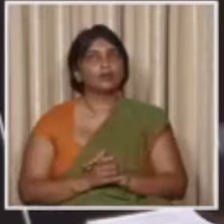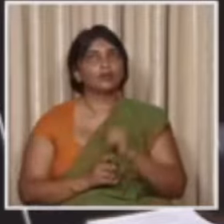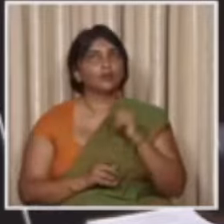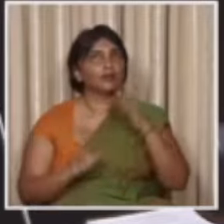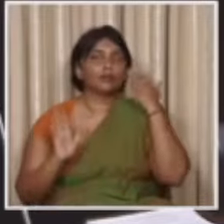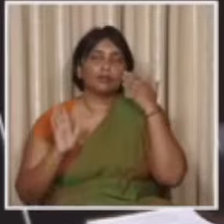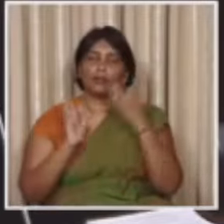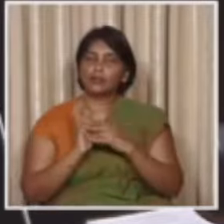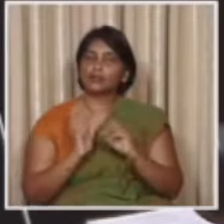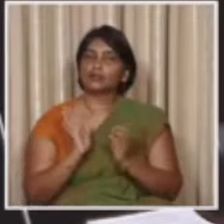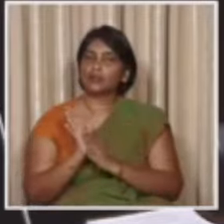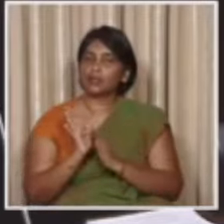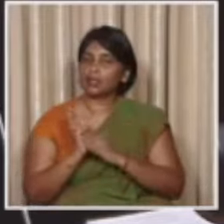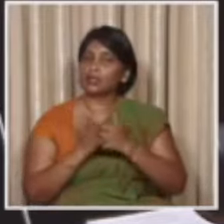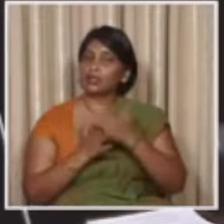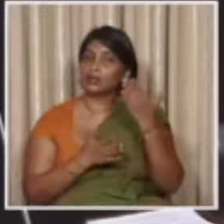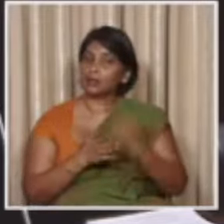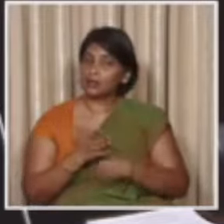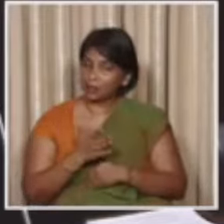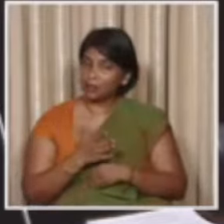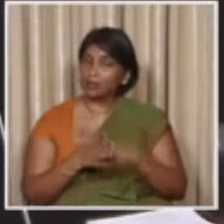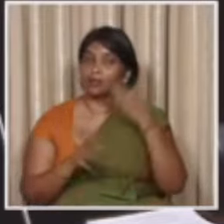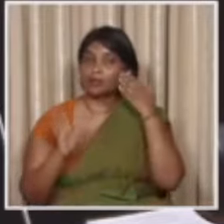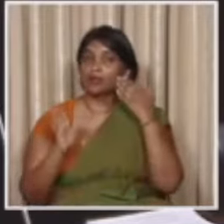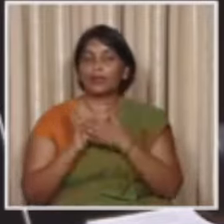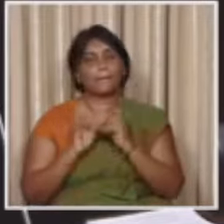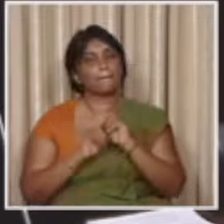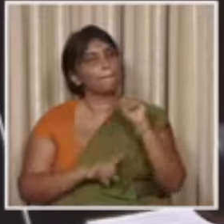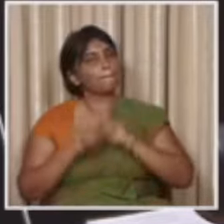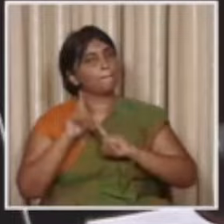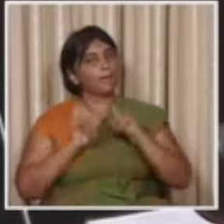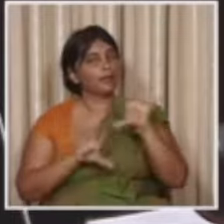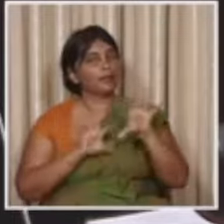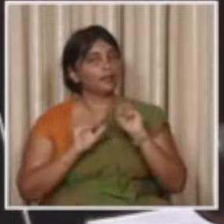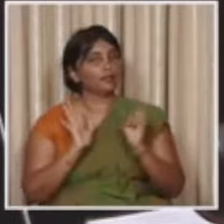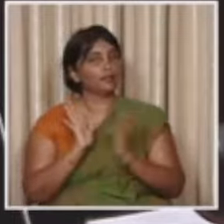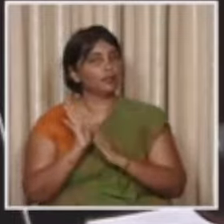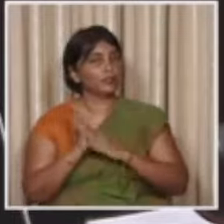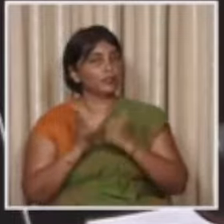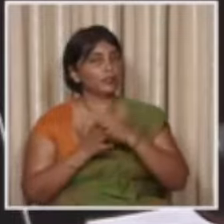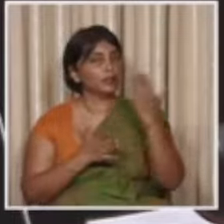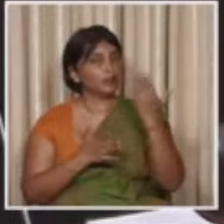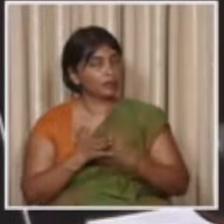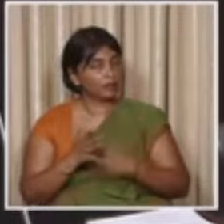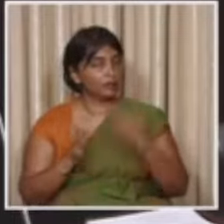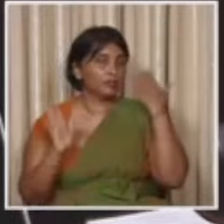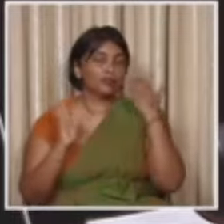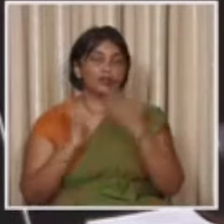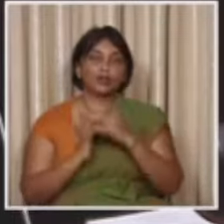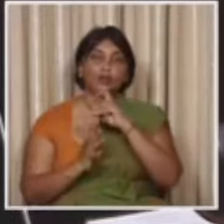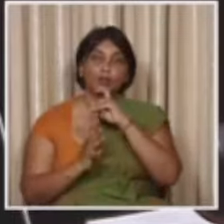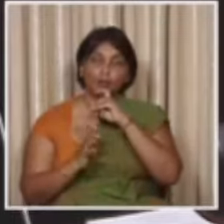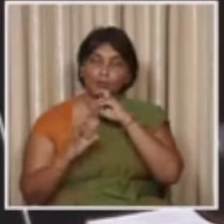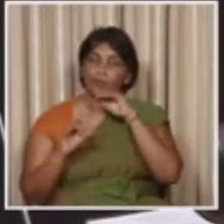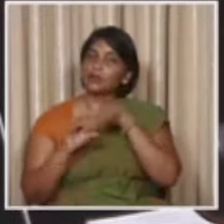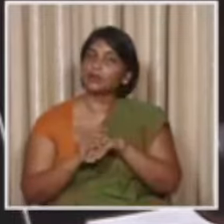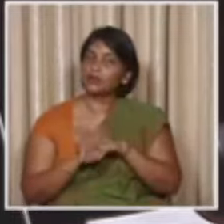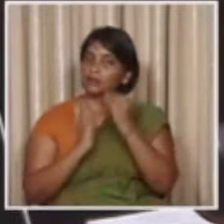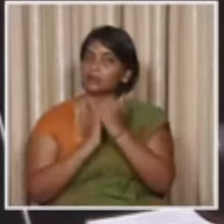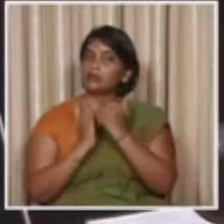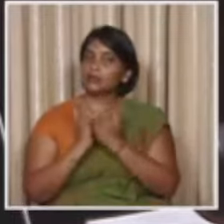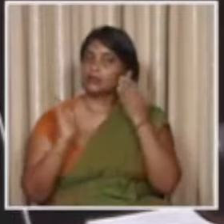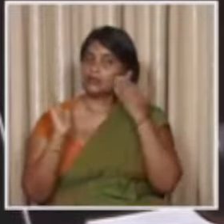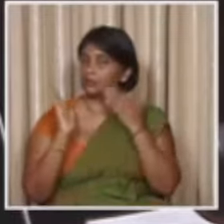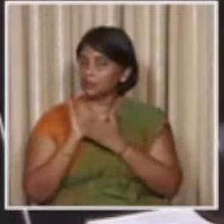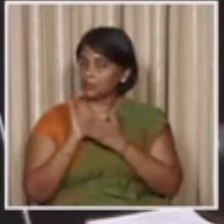පිළිබඳ තියපු කොමිෂන් සභා වාර්තා, මේ පිළිබඳ පාර්ලිමේන්තුවේ තේරීම්කාරක සභා වාර්තා, මේ පිළිබඳ අධිකරණයේ තිබිච්ච කරුණු කාරණා